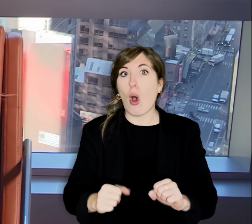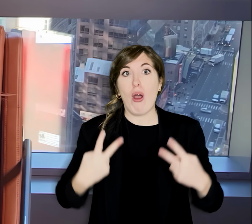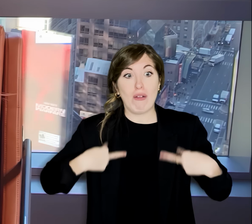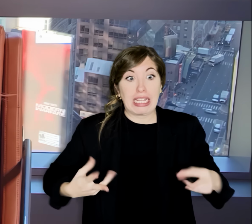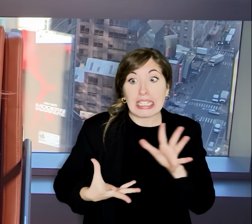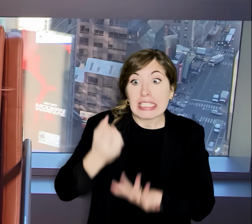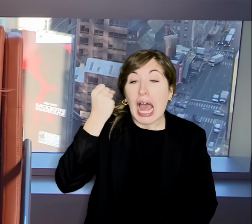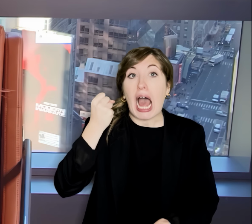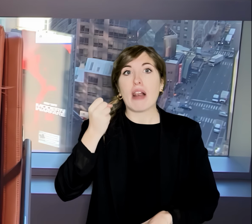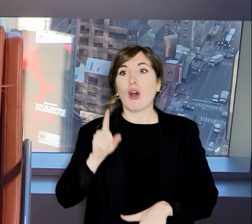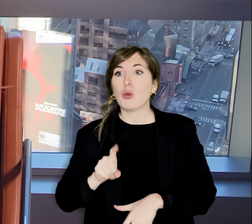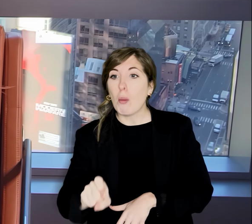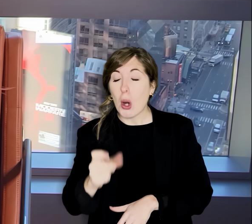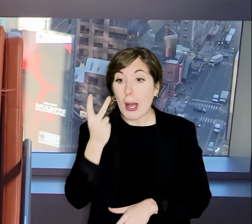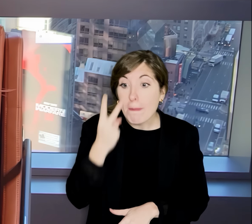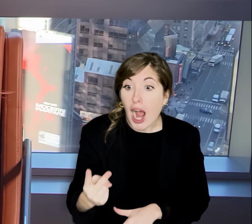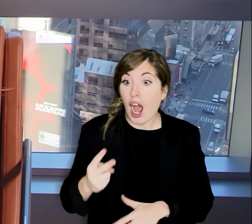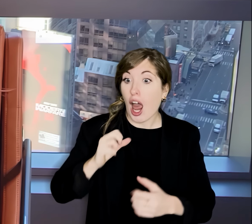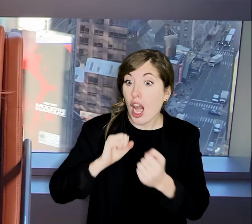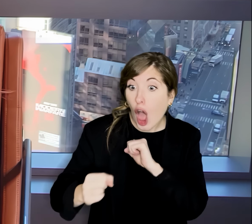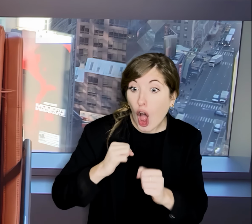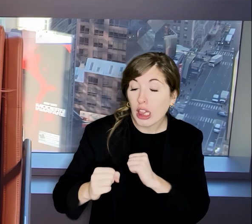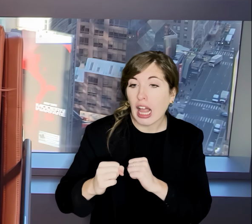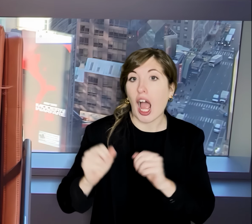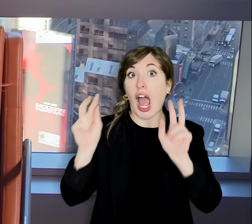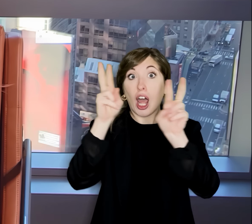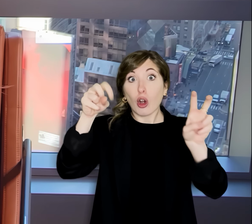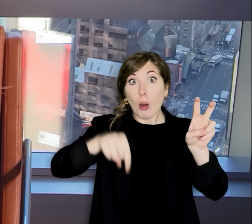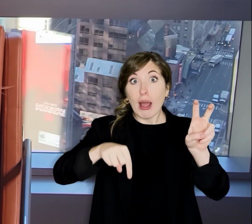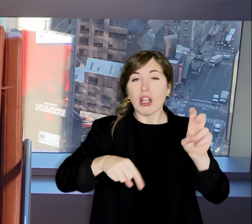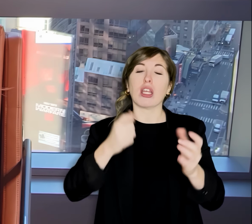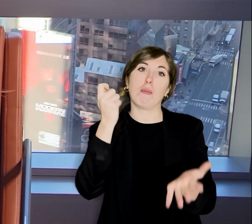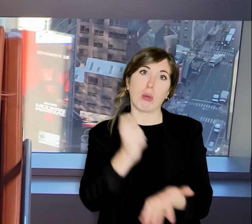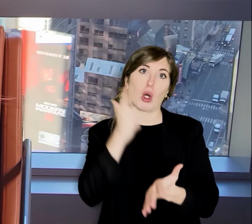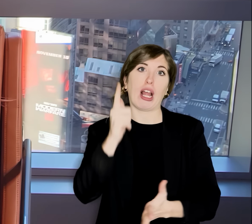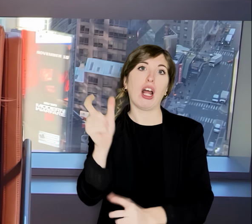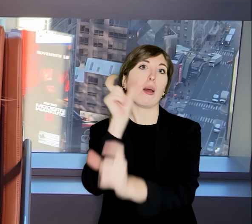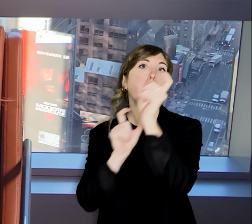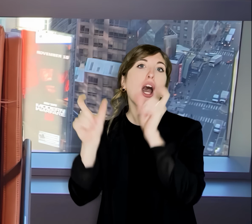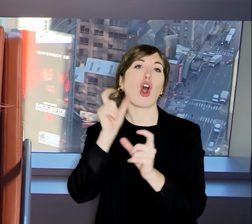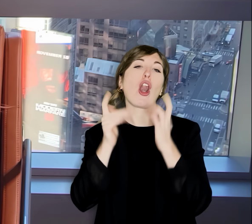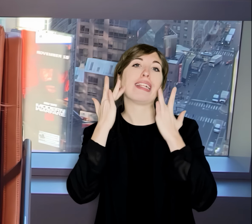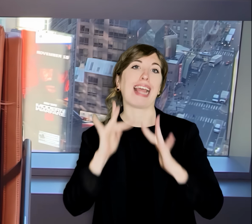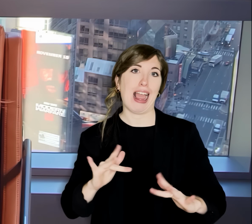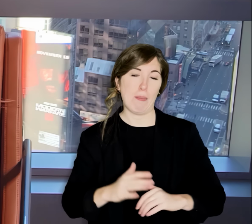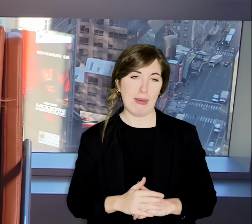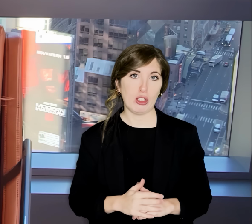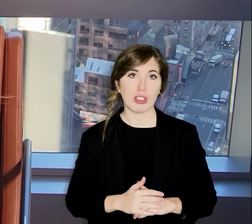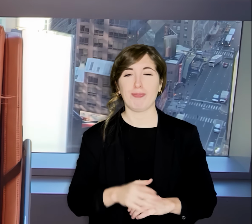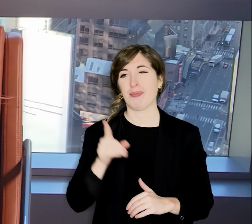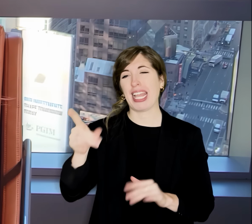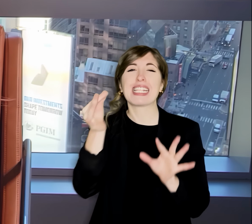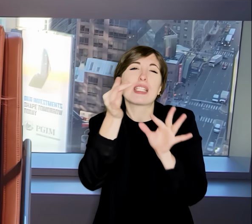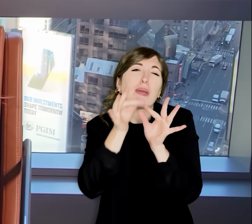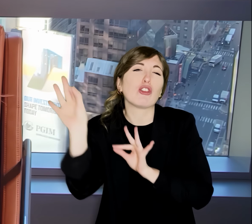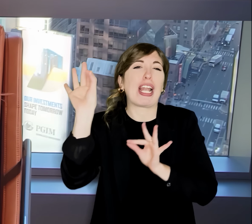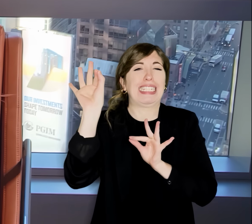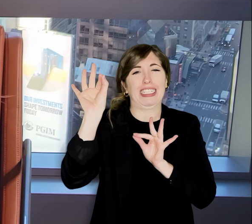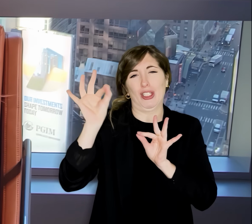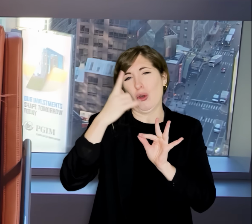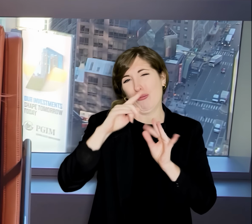combattere un tumore è importante che la comunicazione sia semplice e tra le sue specializzazioni vorrei che